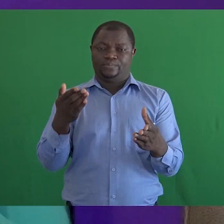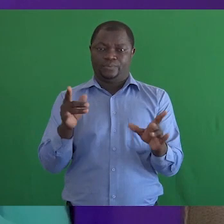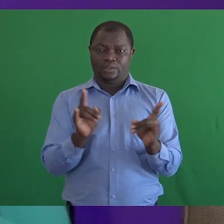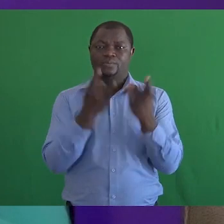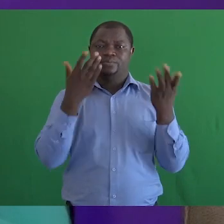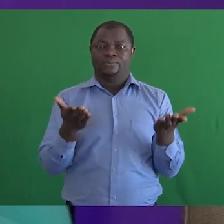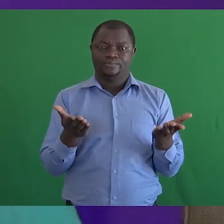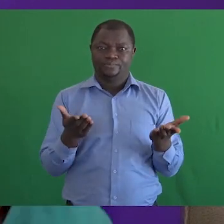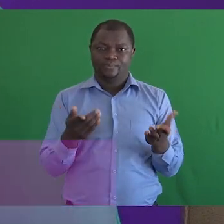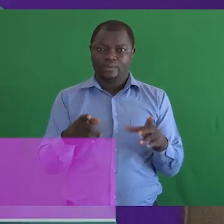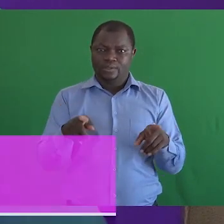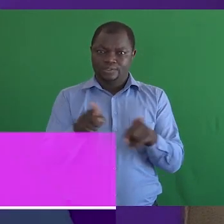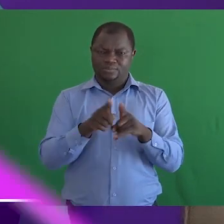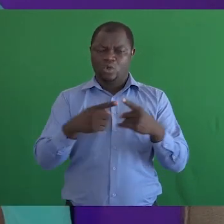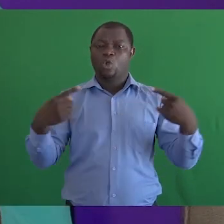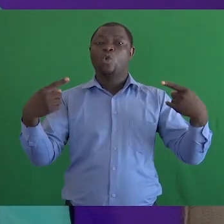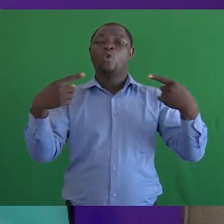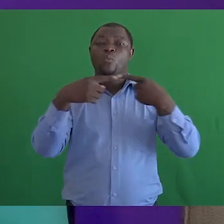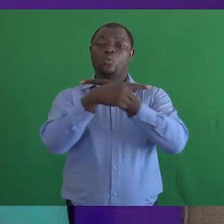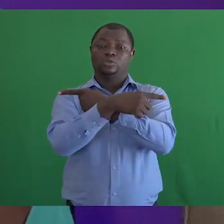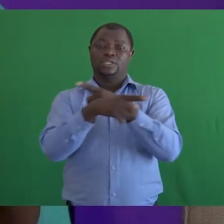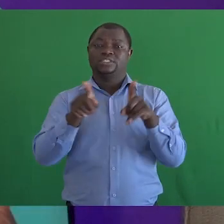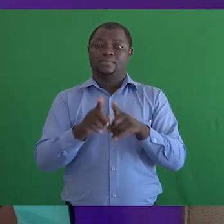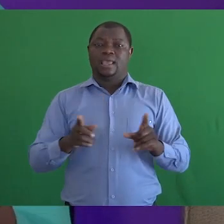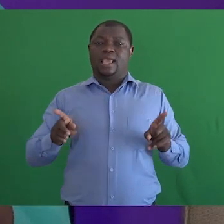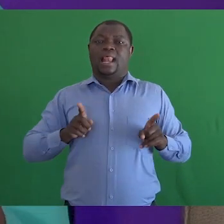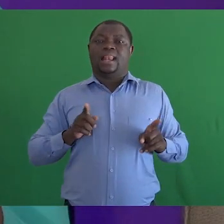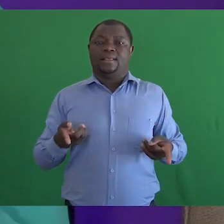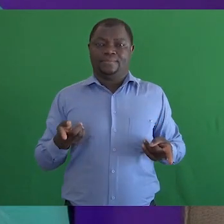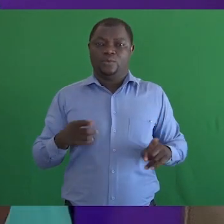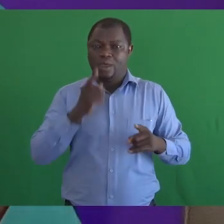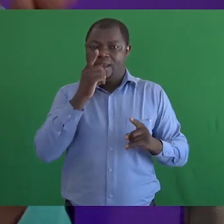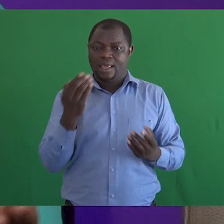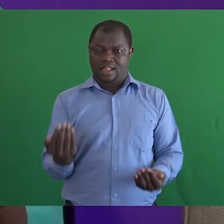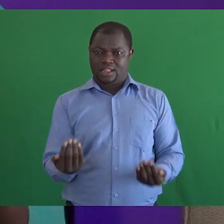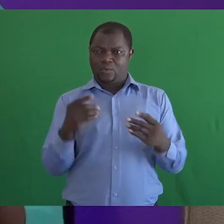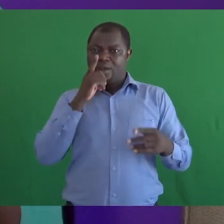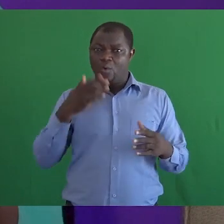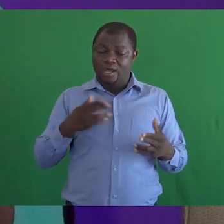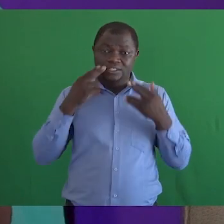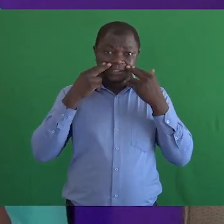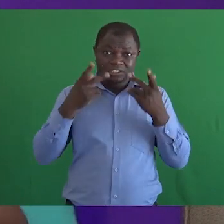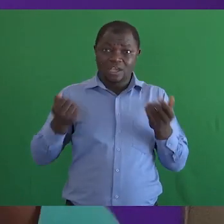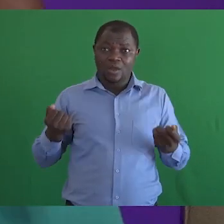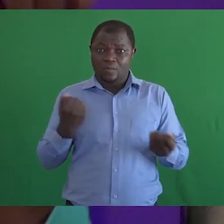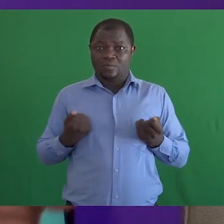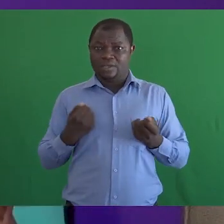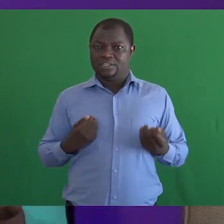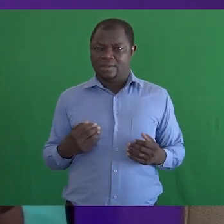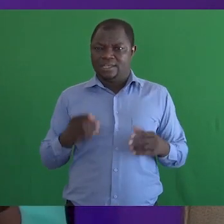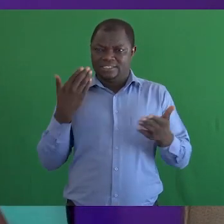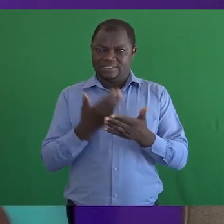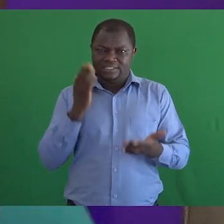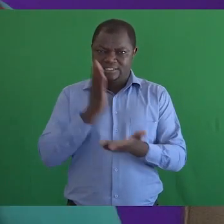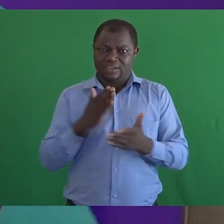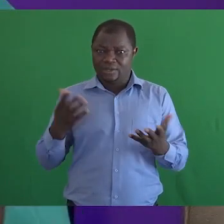se zvakada kungoita opposite nekuyaruka kunenge kuchiita mwanasikana. Achikara kuti one kuti mwanasikana ayaruka tinoona chifuva